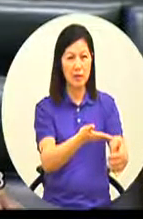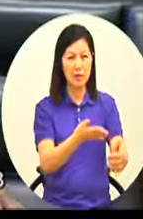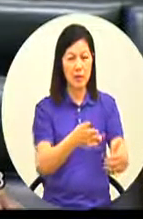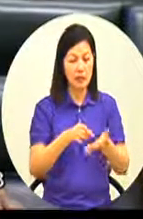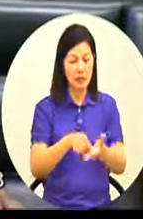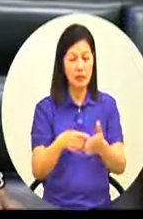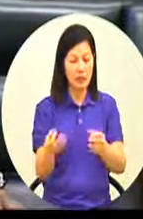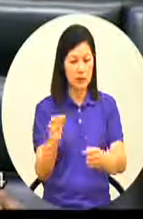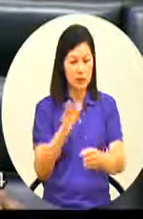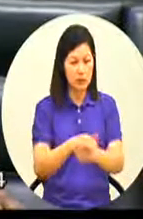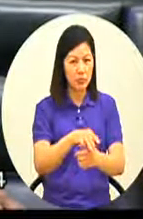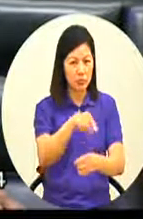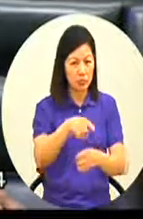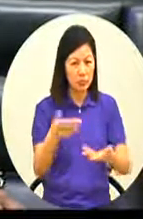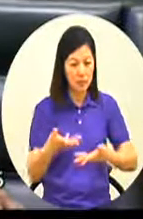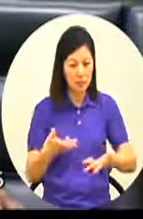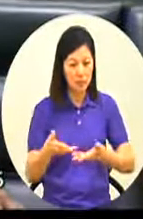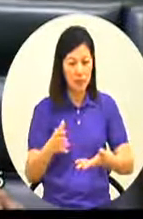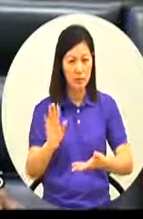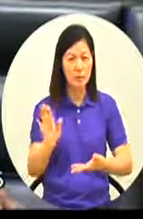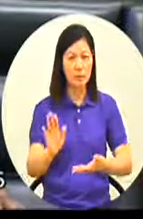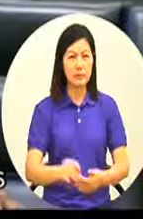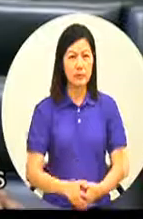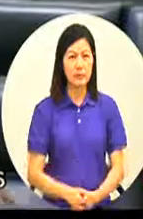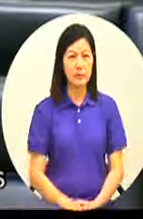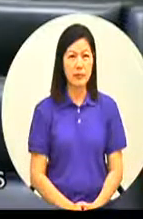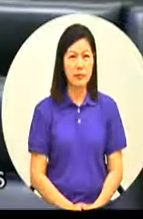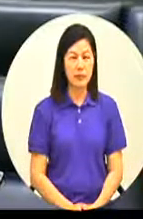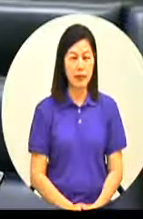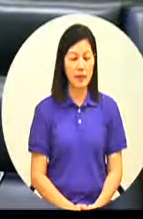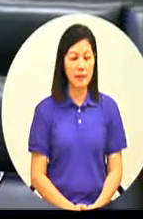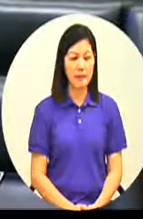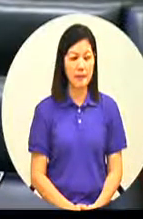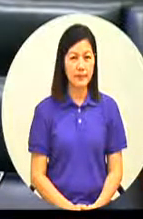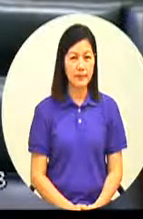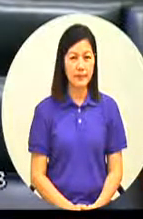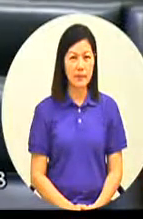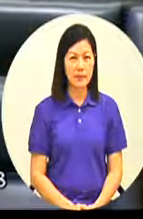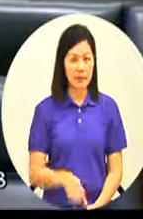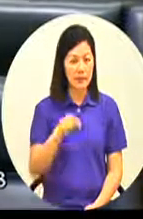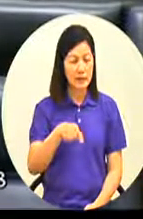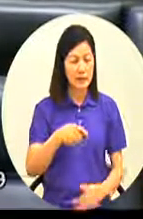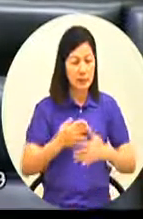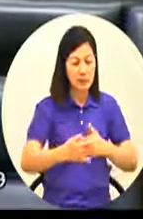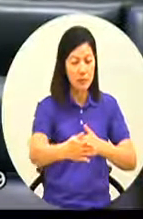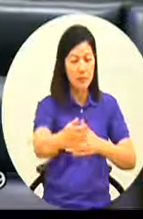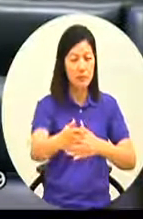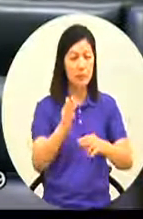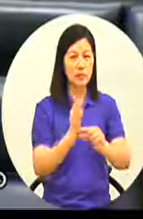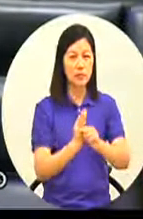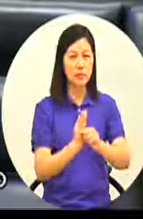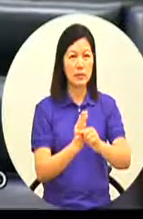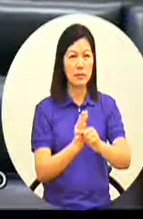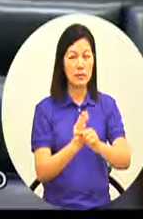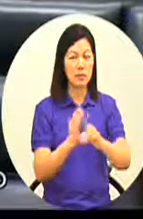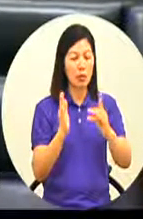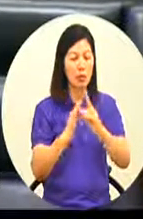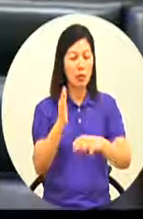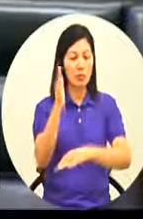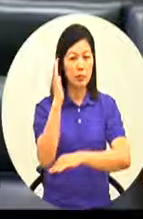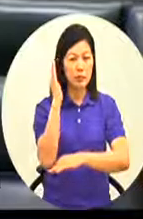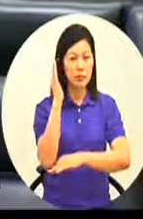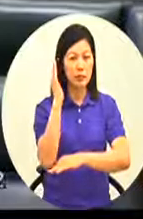夺这个业务，是不是局长？在我们的这种过程当中啊，我们的户政呢，